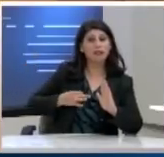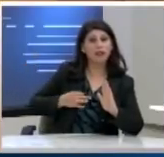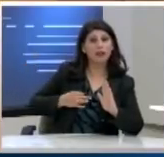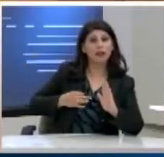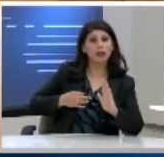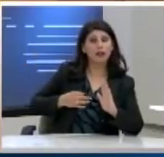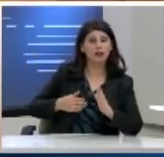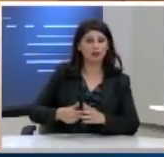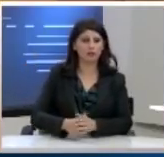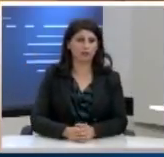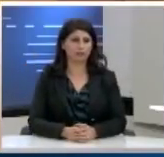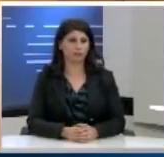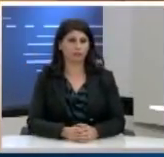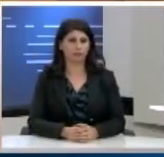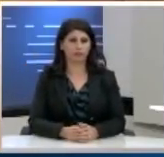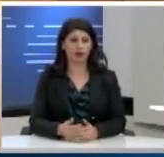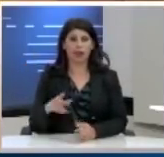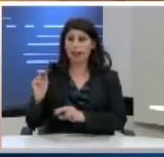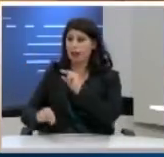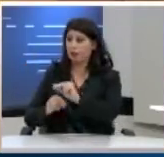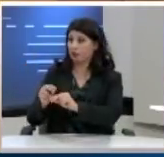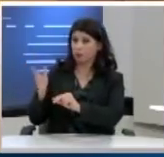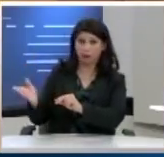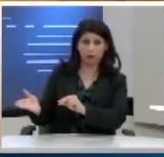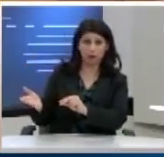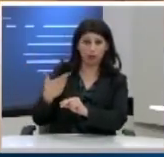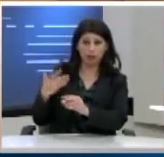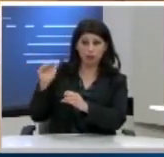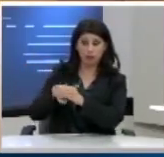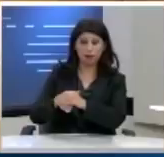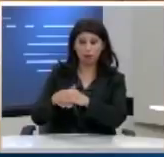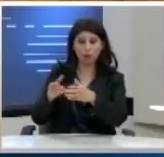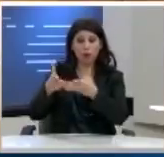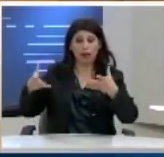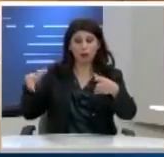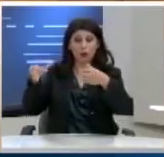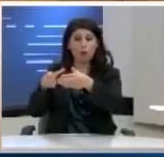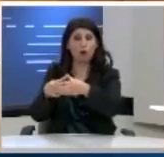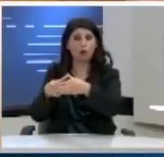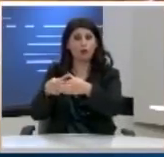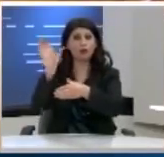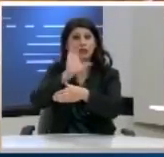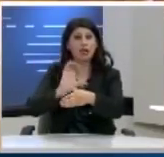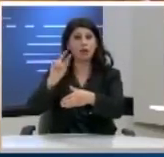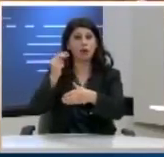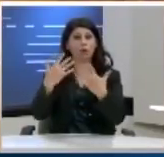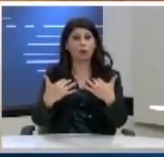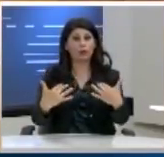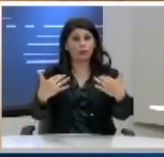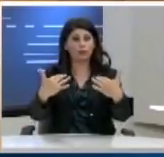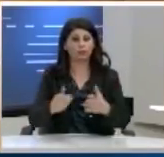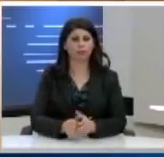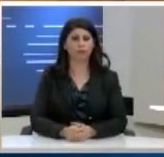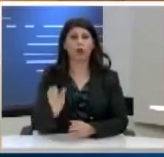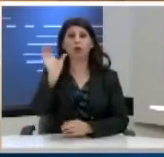εμείς για να είμαστε μέρος του μεγαλύτερου μπλοκ στην Ευρωβουλή, του